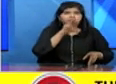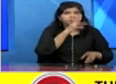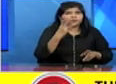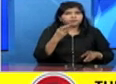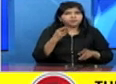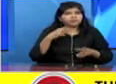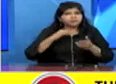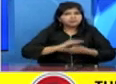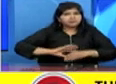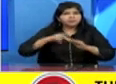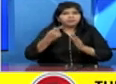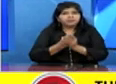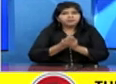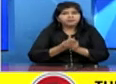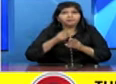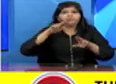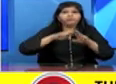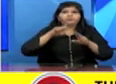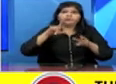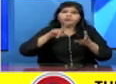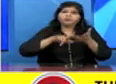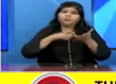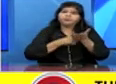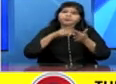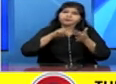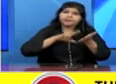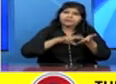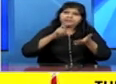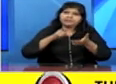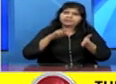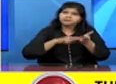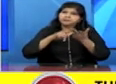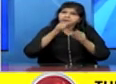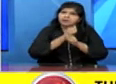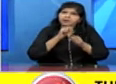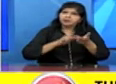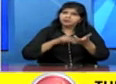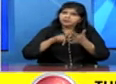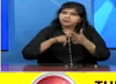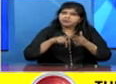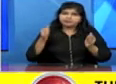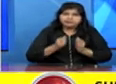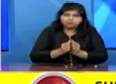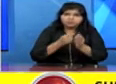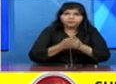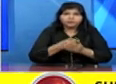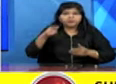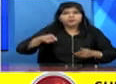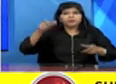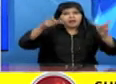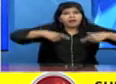जन्म लेने वाली फ्लोरेंस नाइटिंगेल से जुड़ा हुआ है, जिन्होंने मानव सेवा